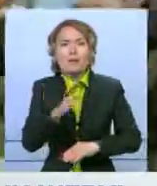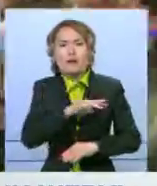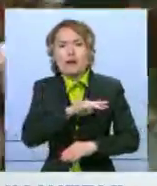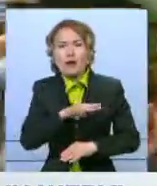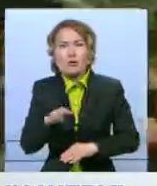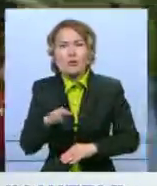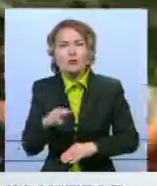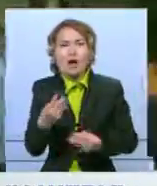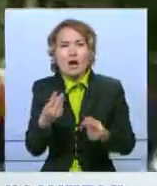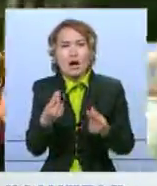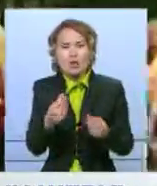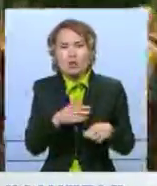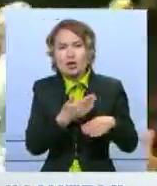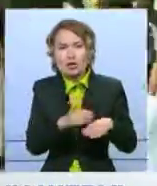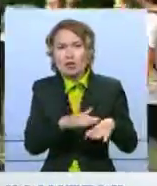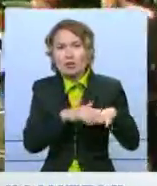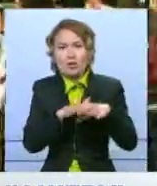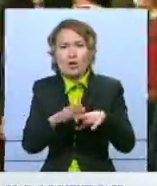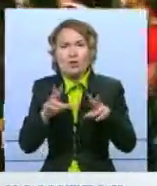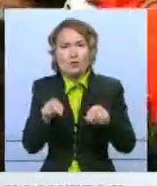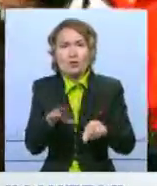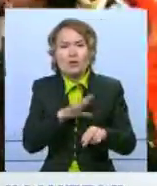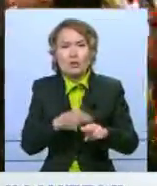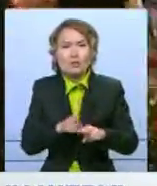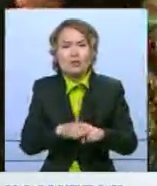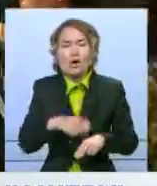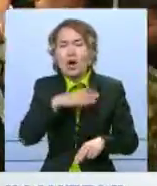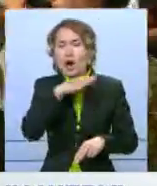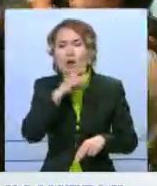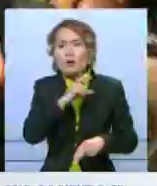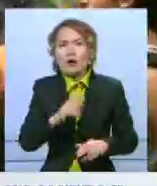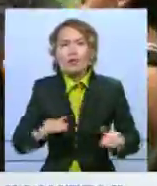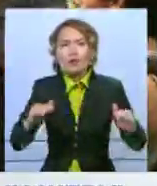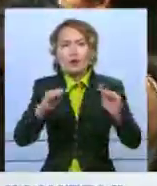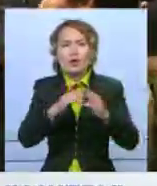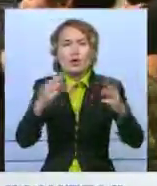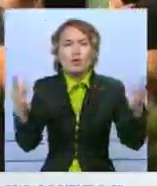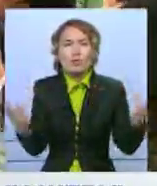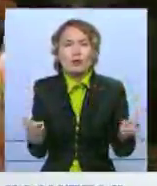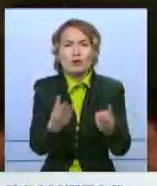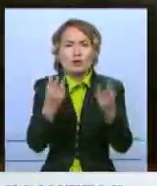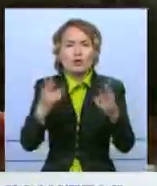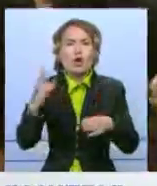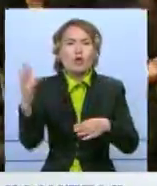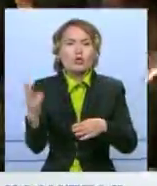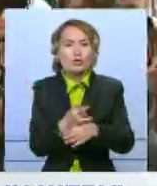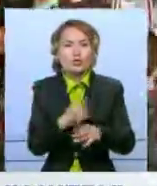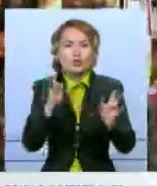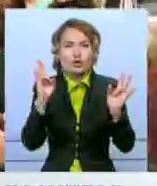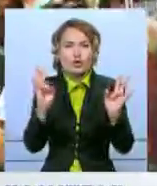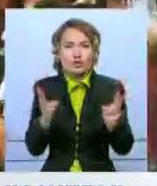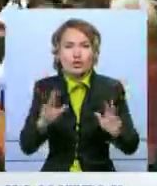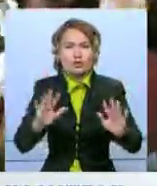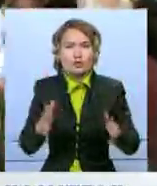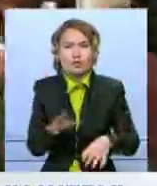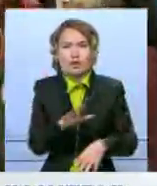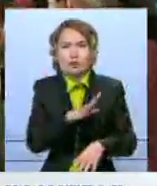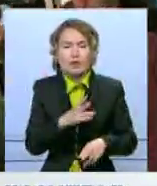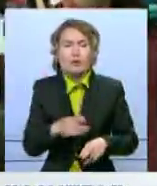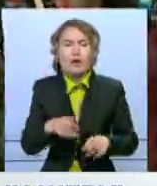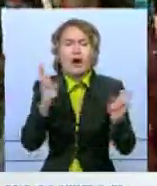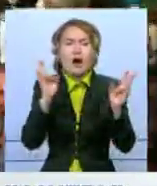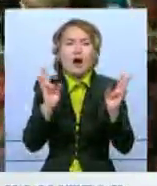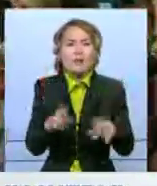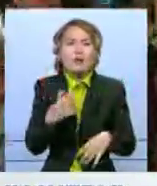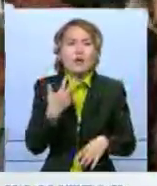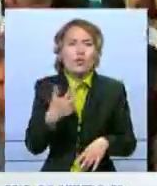фунт стерлинг бөлінетінін жеткізді. Еске сала кетсек, көпқабатты үйдегі өрт сәрсенбіге қараған түні болды. Соңғы мәлімет бойынша